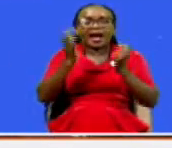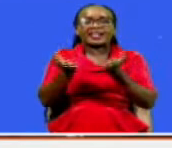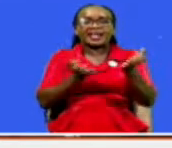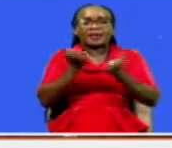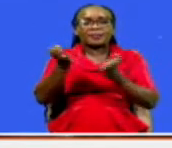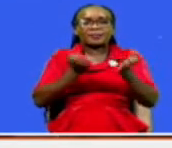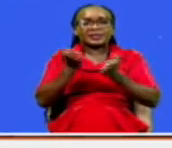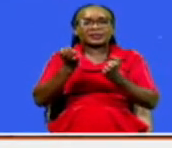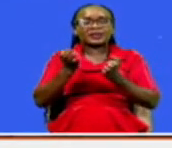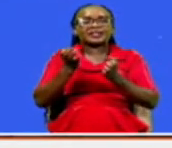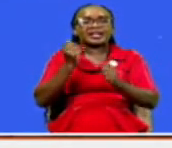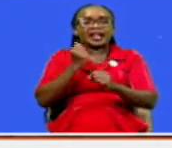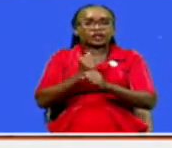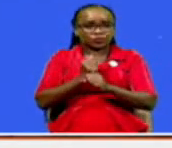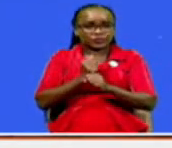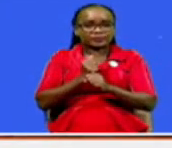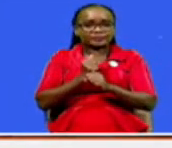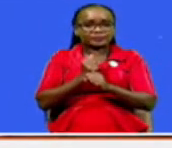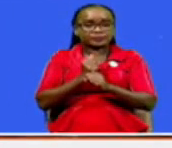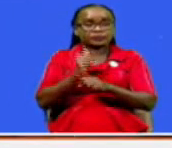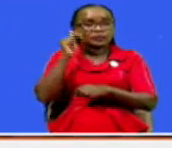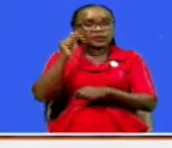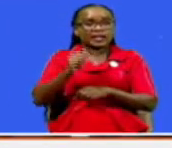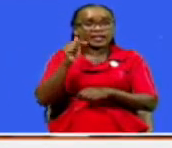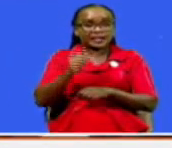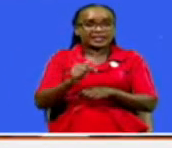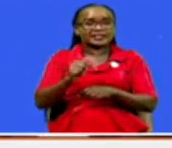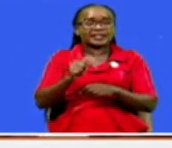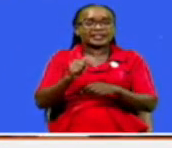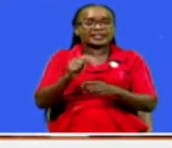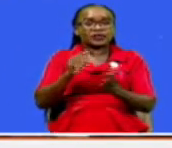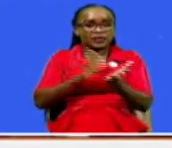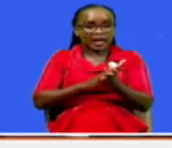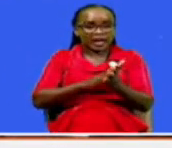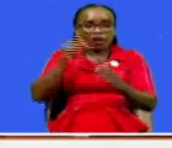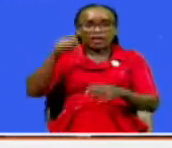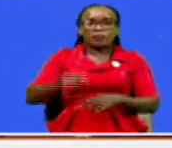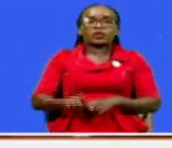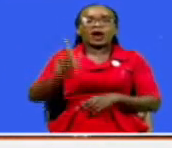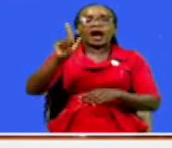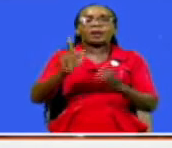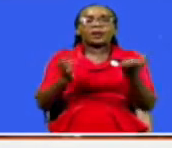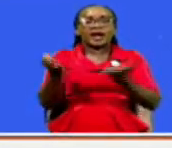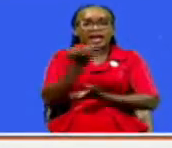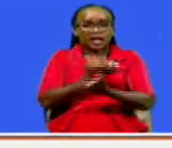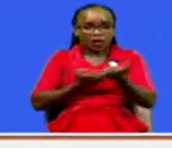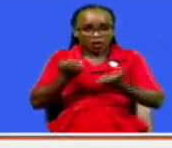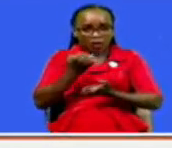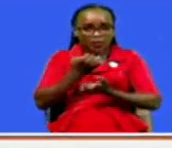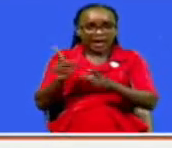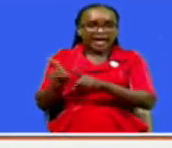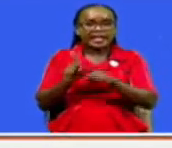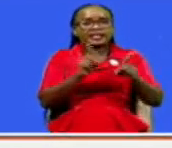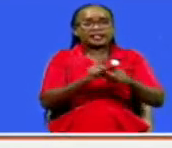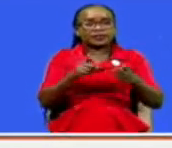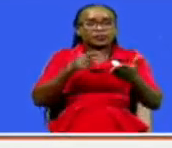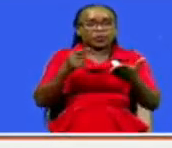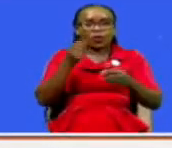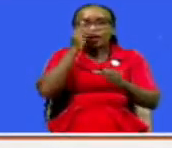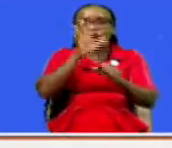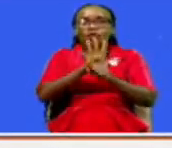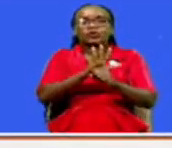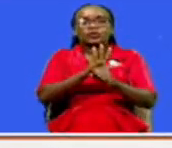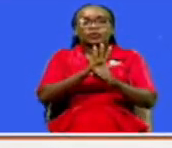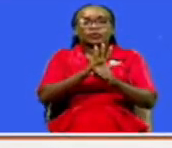business entities. This is the essence of the bottom-up economic model. Isitoshe, Ruto